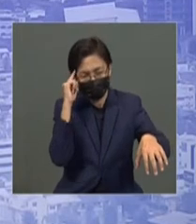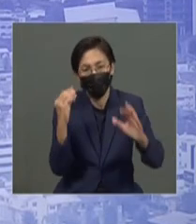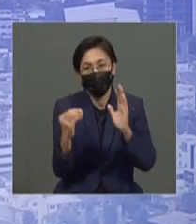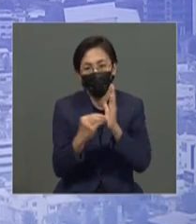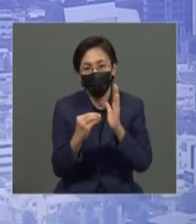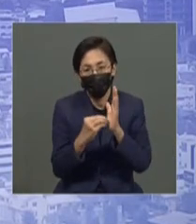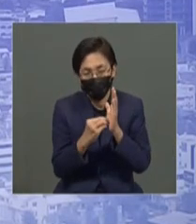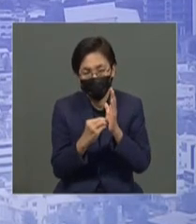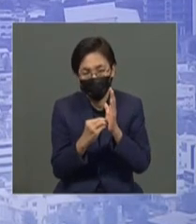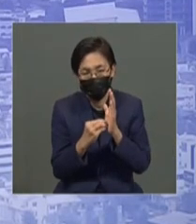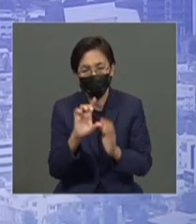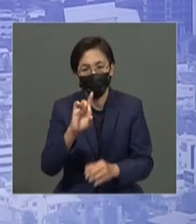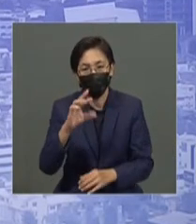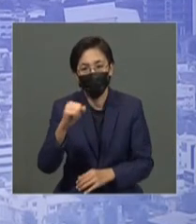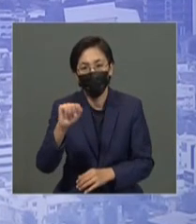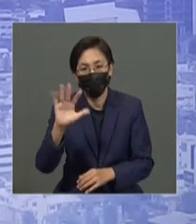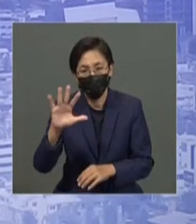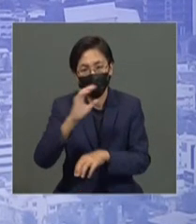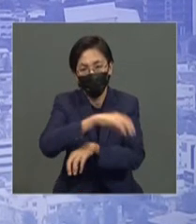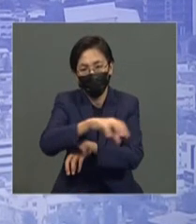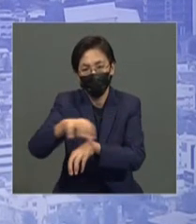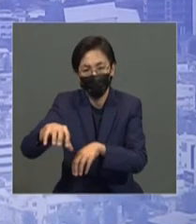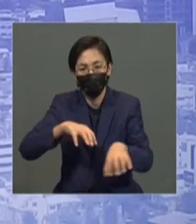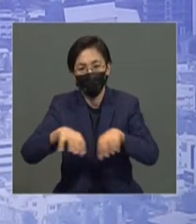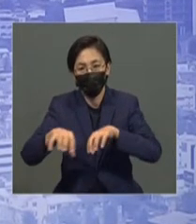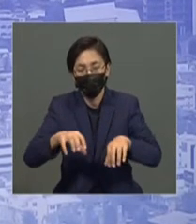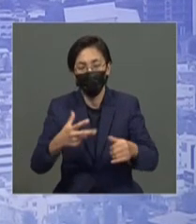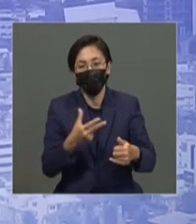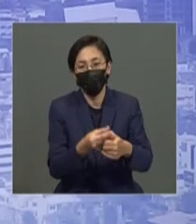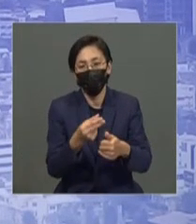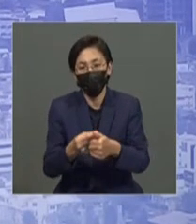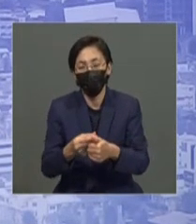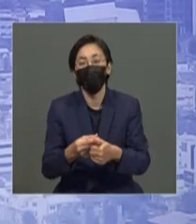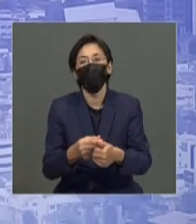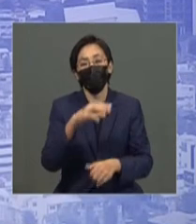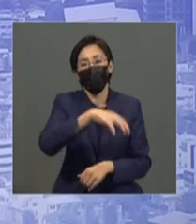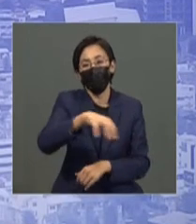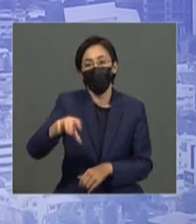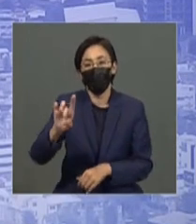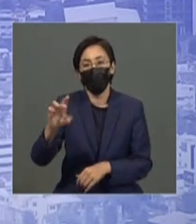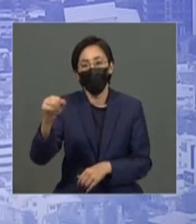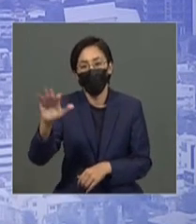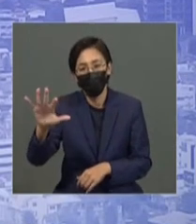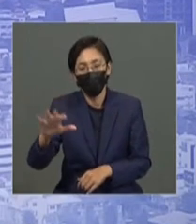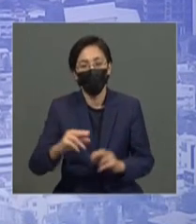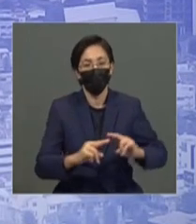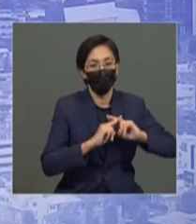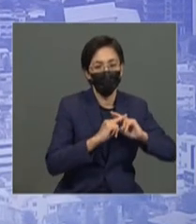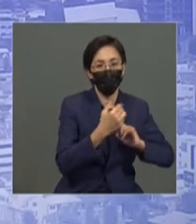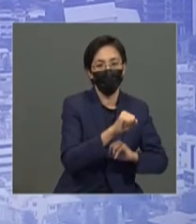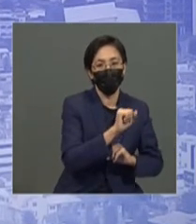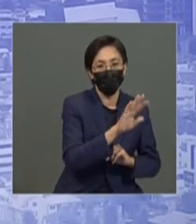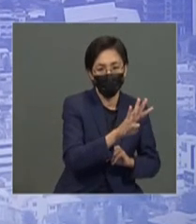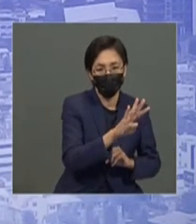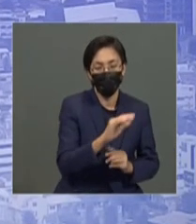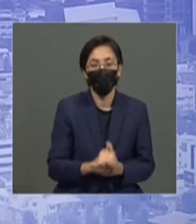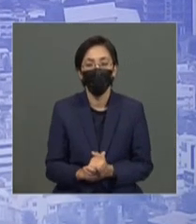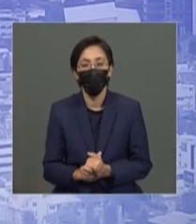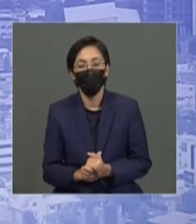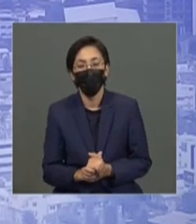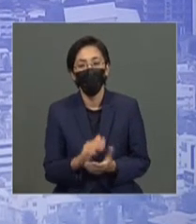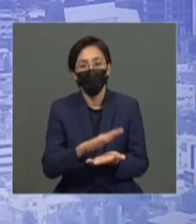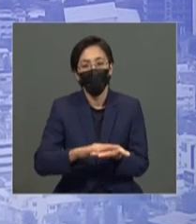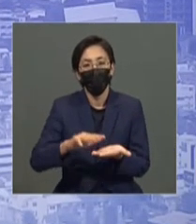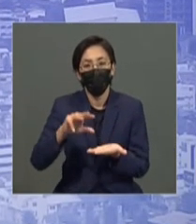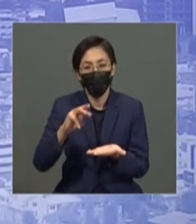เนี่ย115แห่งที่สามารถจัดเป็นสถานที่ฉีดวัคซีนได้เอกชน14แห่งกระจายไปที่ม